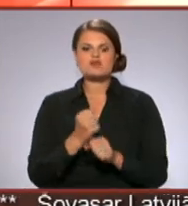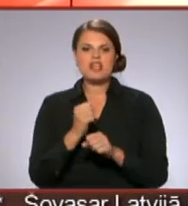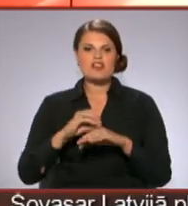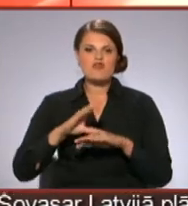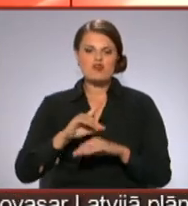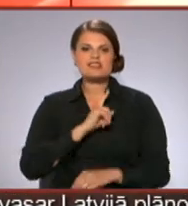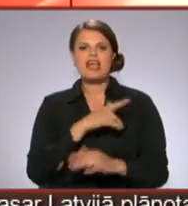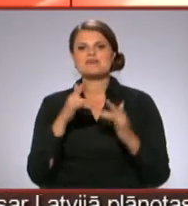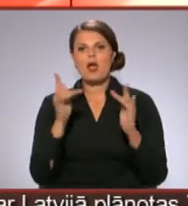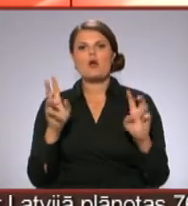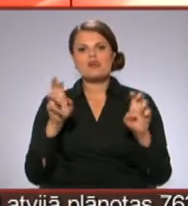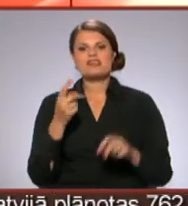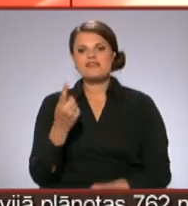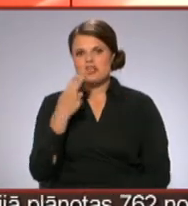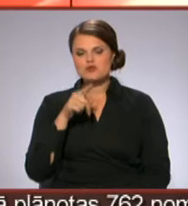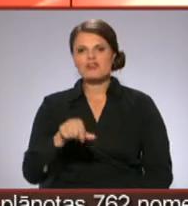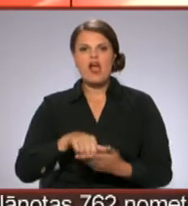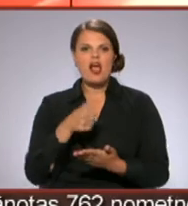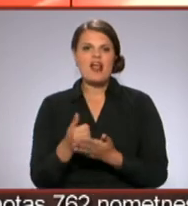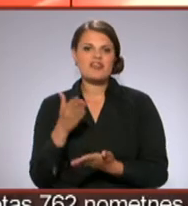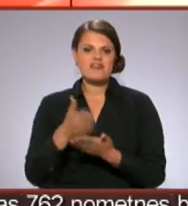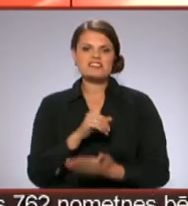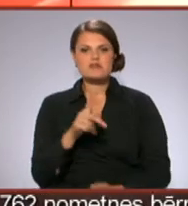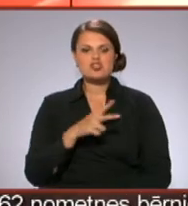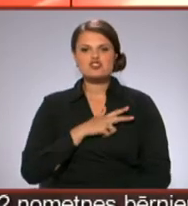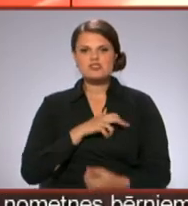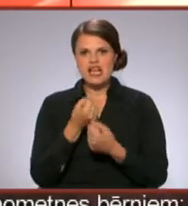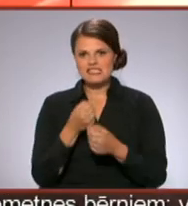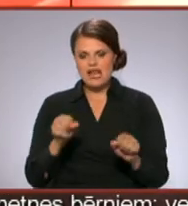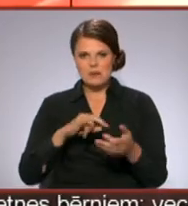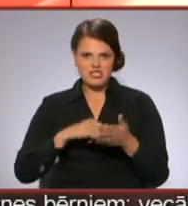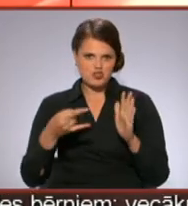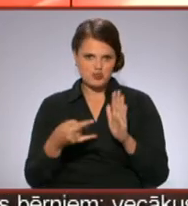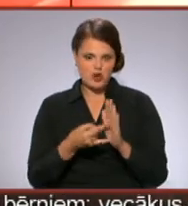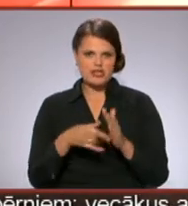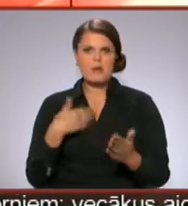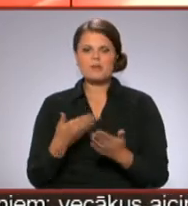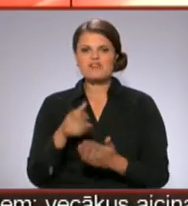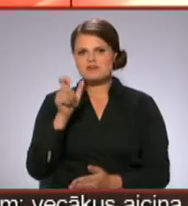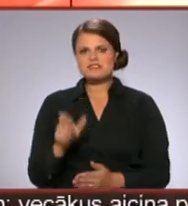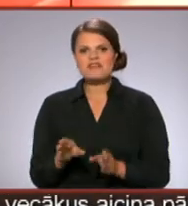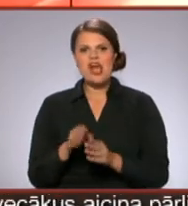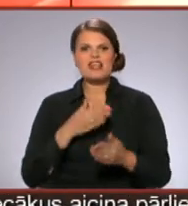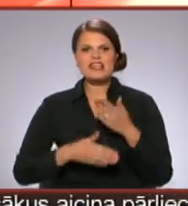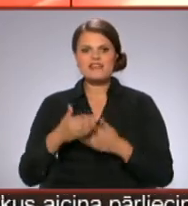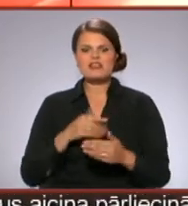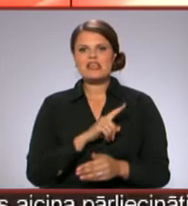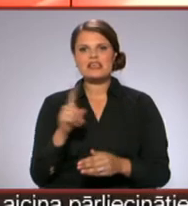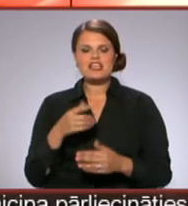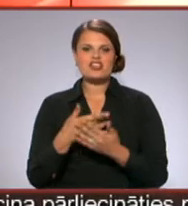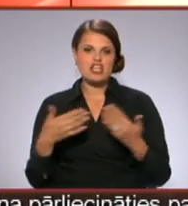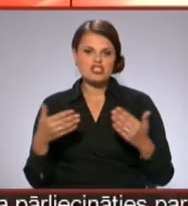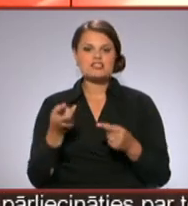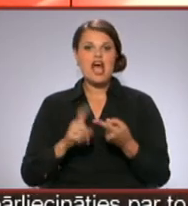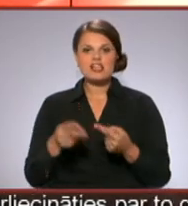fonds Iespēju tilts, un viens no tā galvenajiem virzieniem ir sociālās rehabilitācijas projekti. Piedāvājums cilvēkiem ar invaliditāti ir